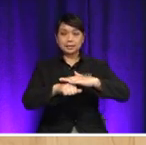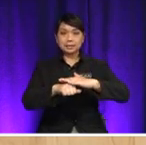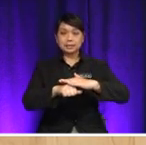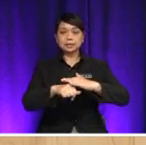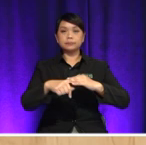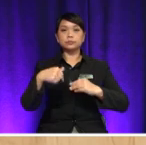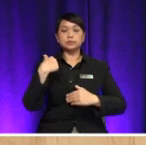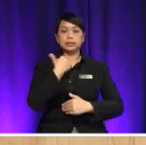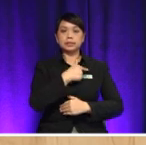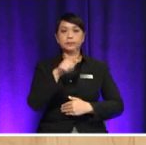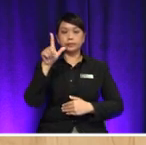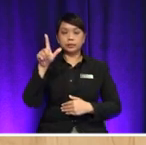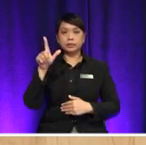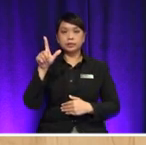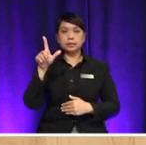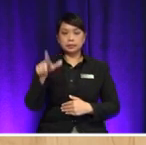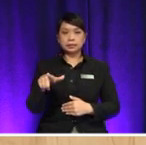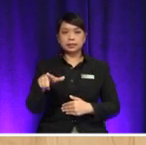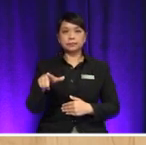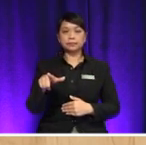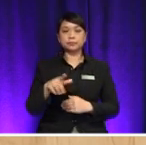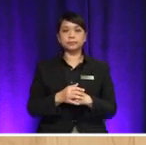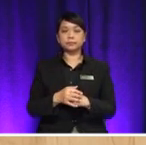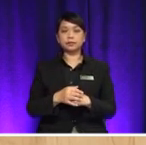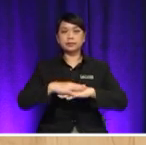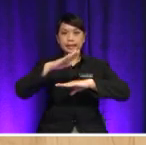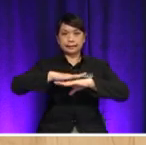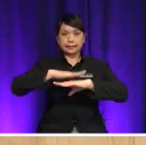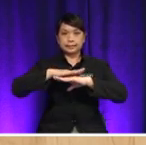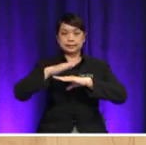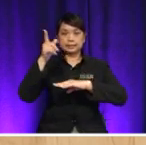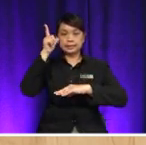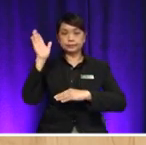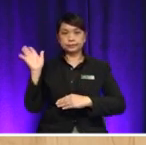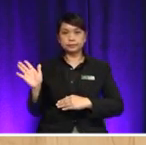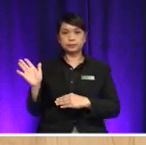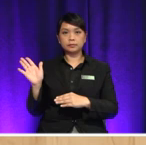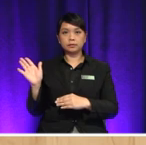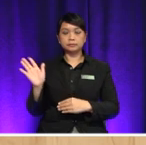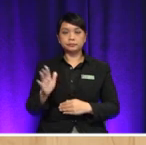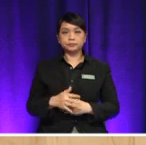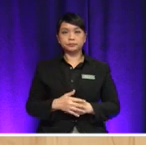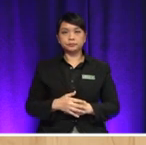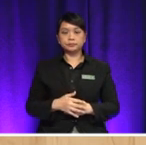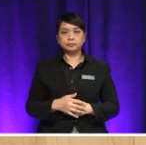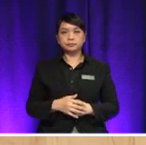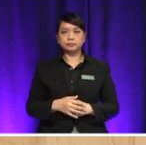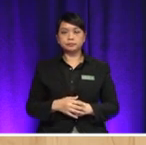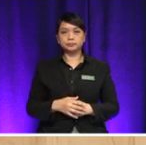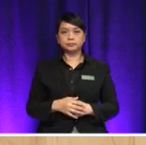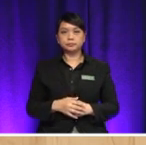formulir nomor indeks tahun asas adalah di atas yaitu Sorry tahun